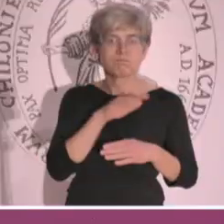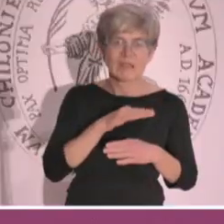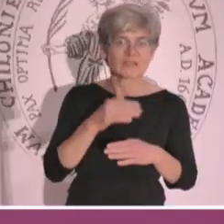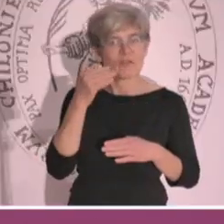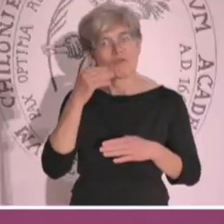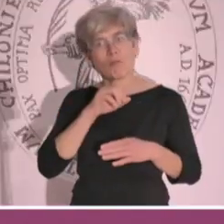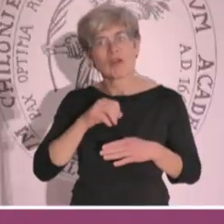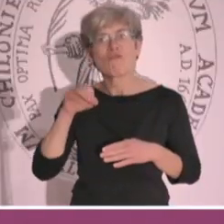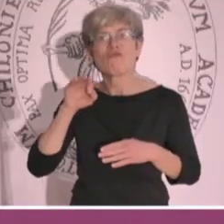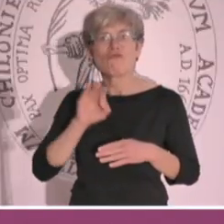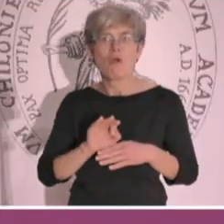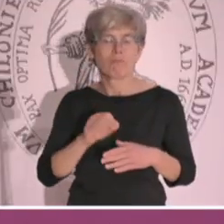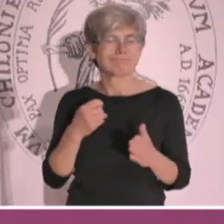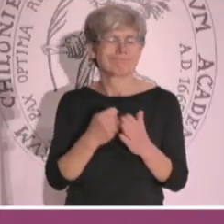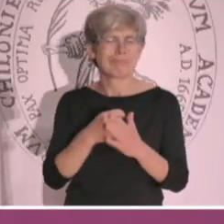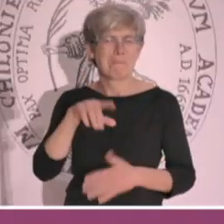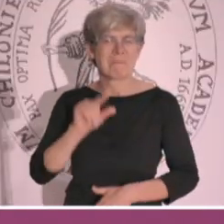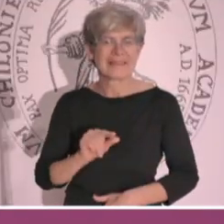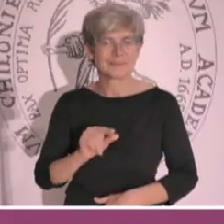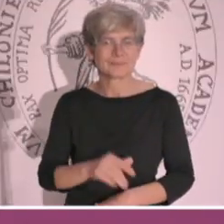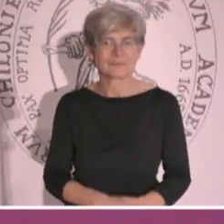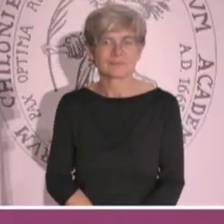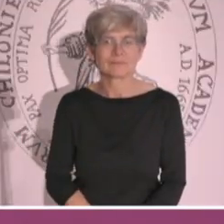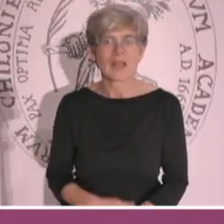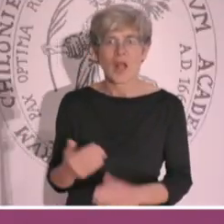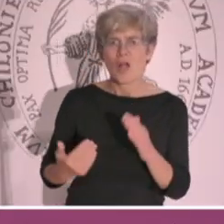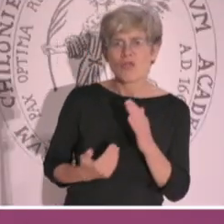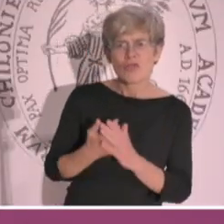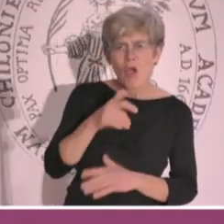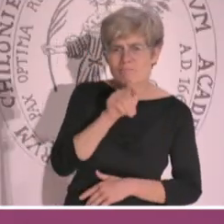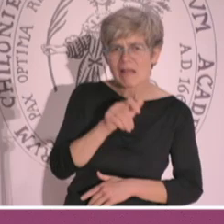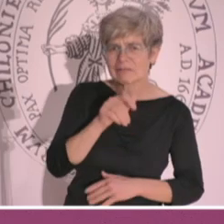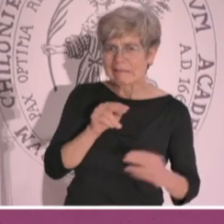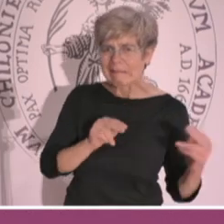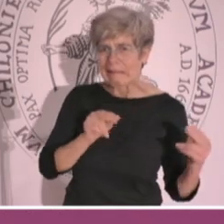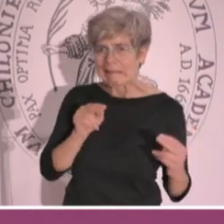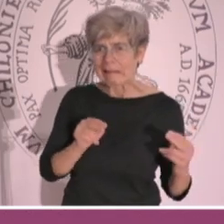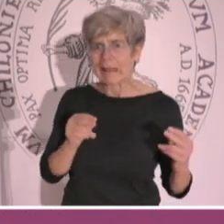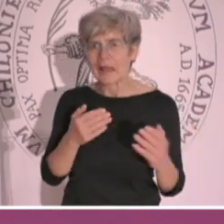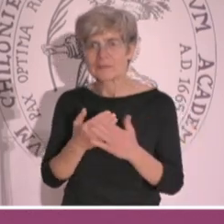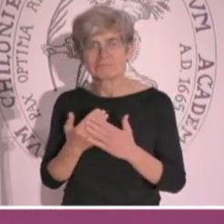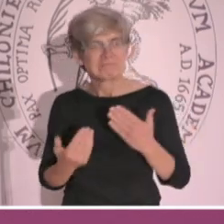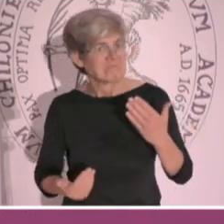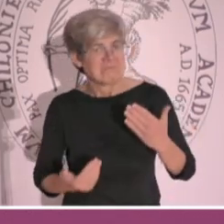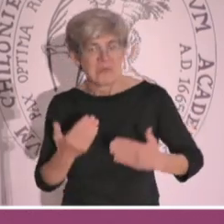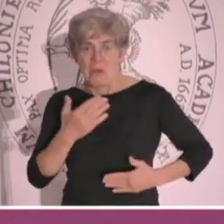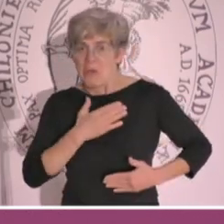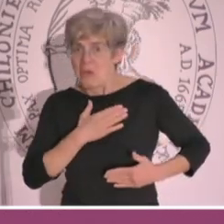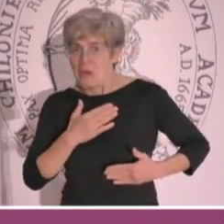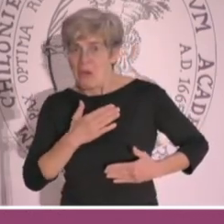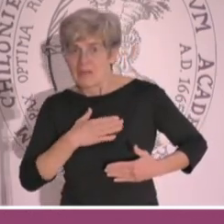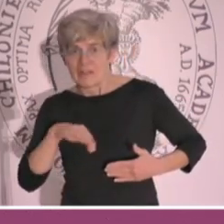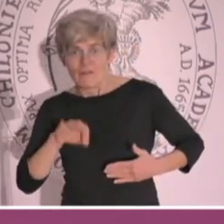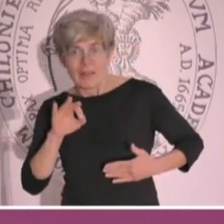Wohnmöglichkeiten zu günstigen Preisen an. Neue Leute kennenlernen und alte oder neue Hobbys